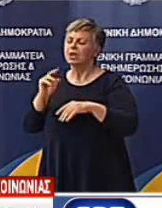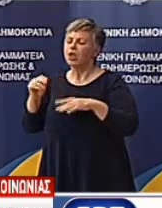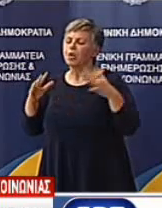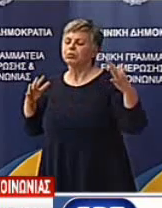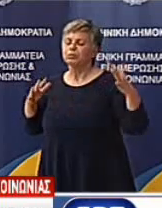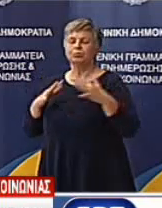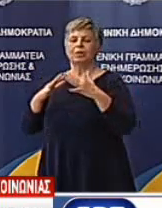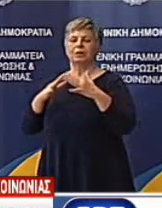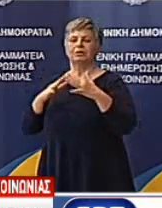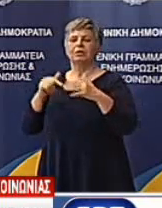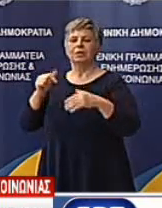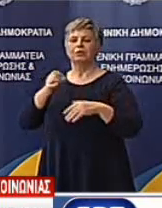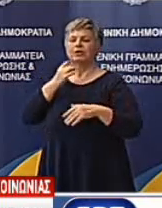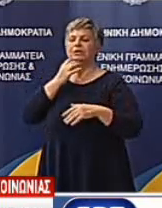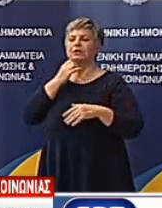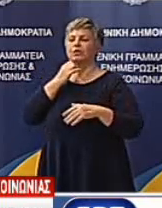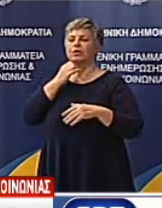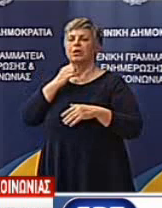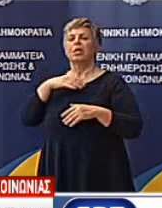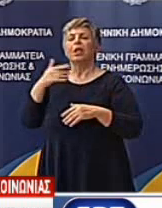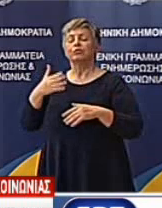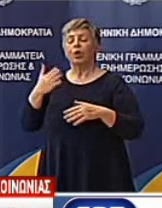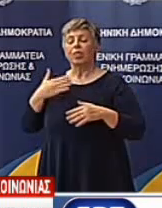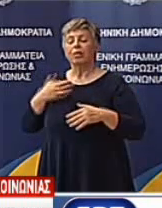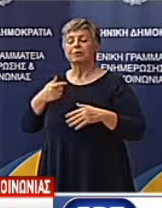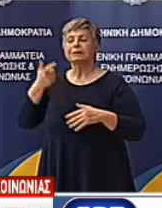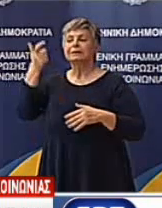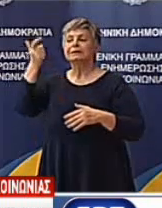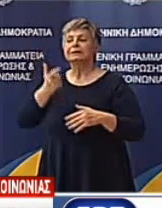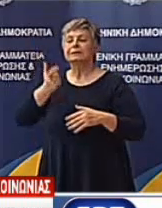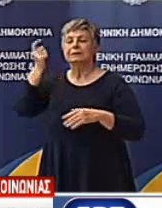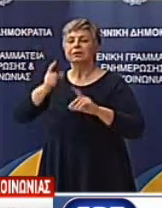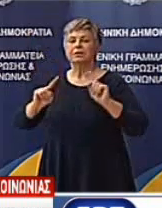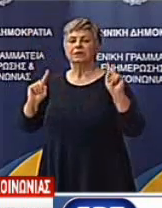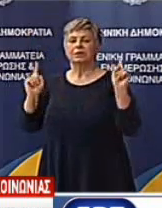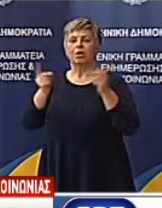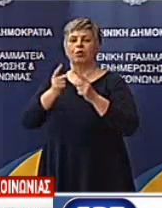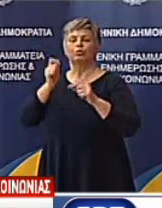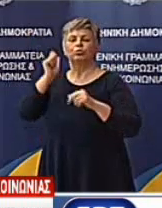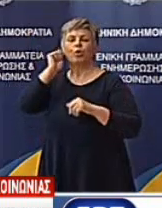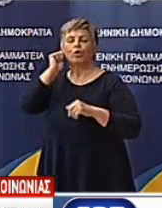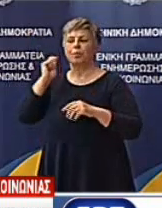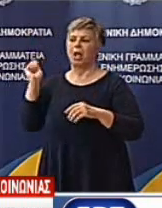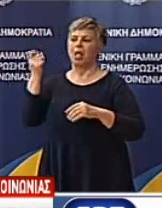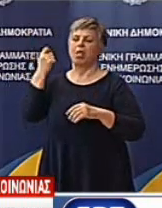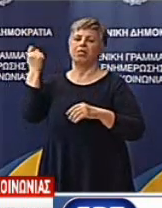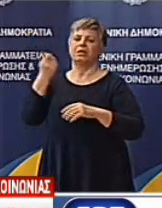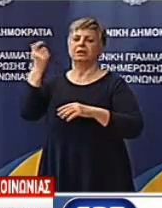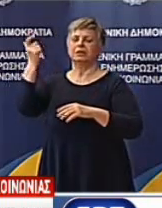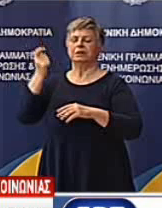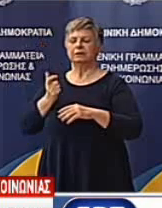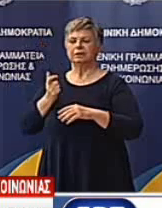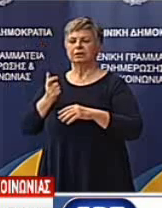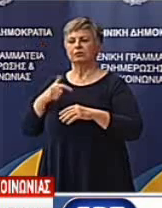γραμμή, όπως και τη γραμμή της Εθνικής Σύνταξης για όλους και πολλά άλλα από τα σημεία του νομοσχεδίου τα οποία έχουμε συζητήσει